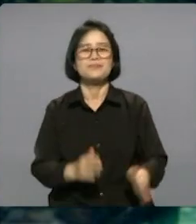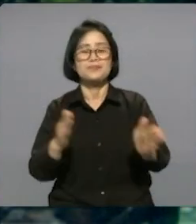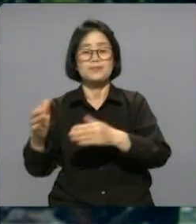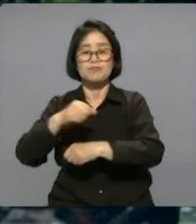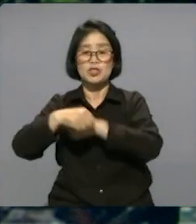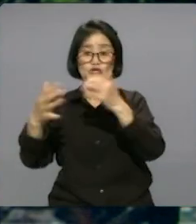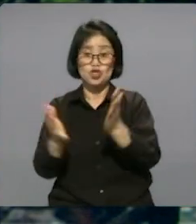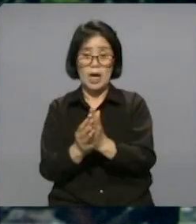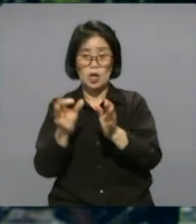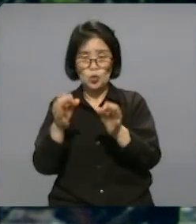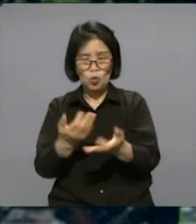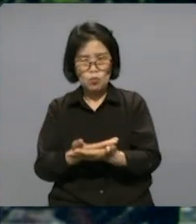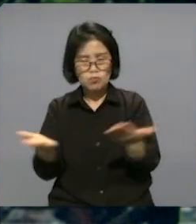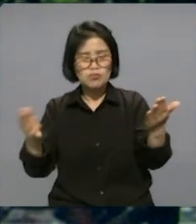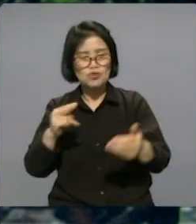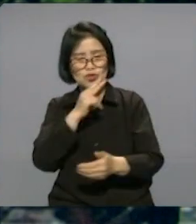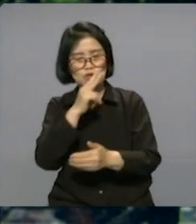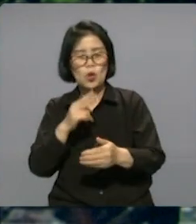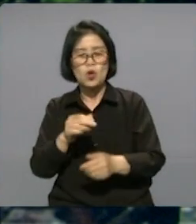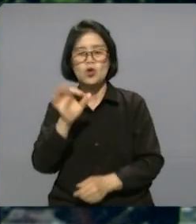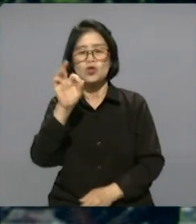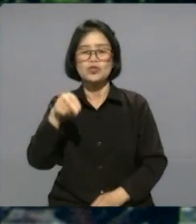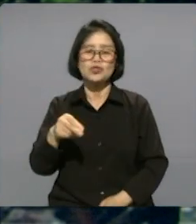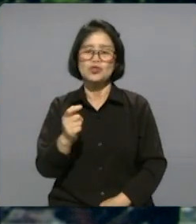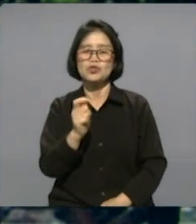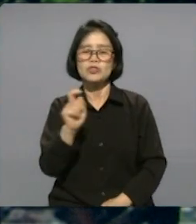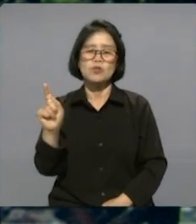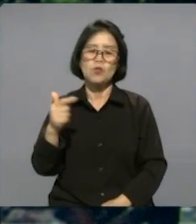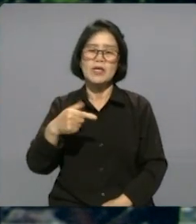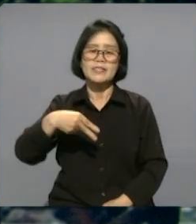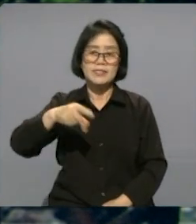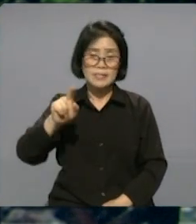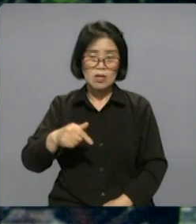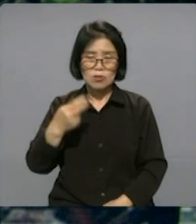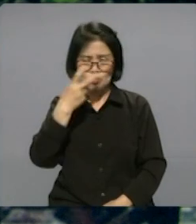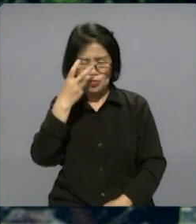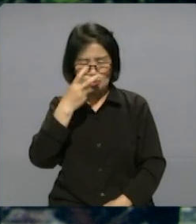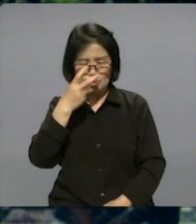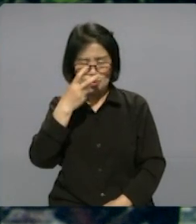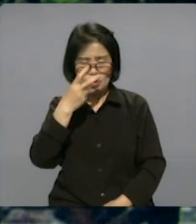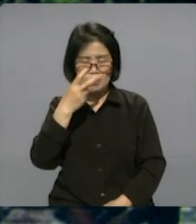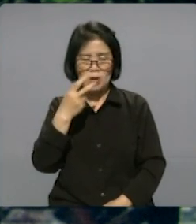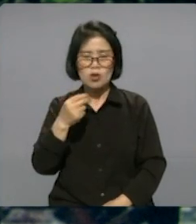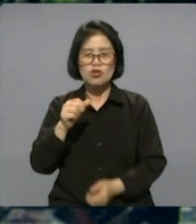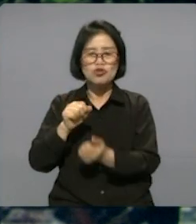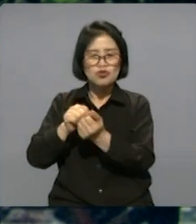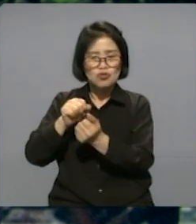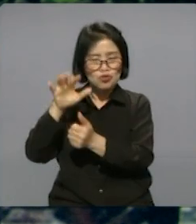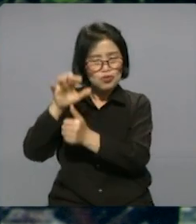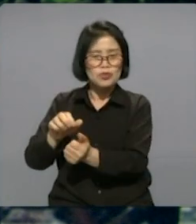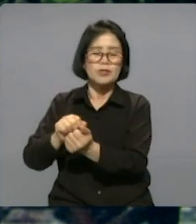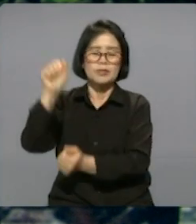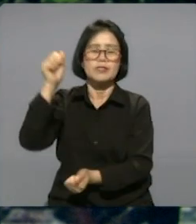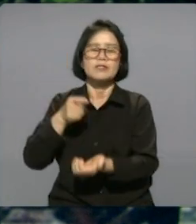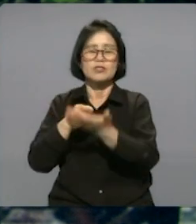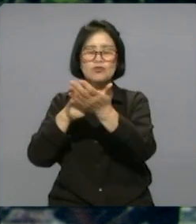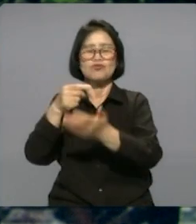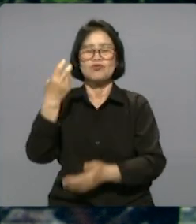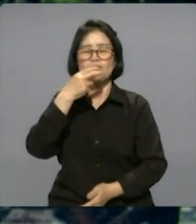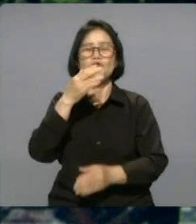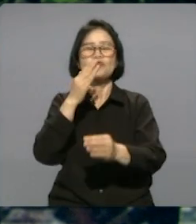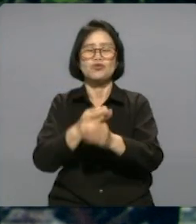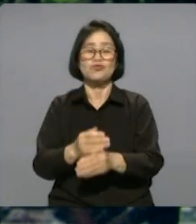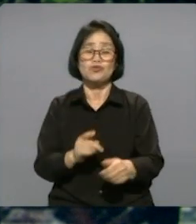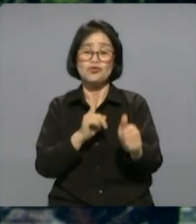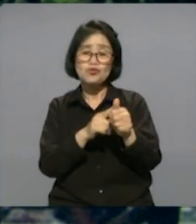민주당 전당대회 돈봉투 의혹의 핵심 피의자인 윤관석 무소속 의원을 조사한 검찰이 구속영장 청구를 검토하고 있습니다. 검찰은